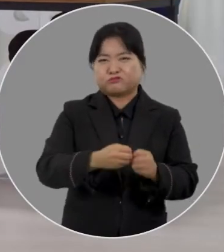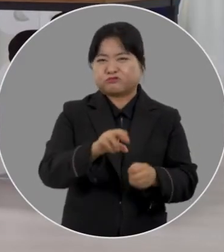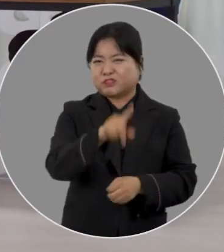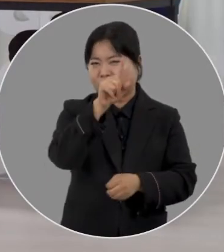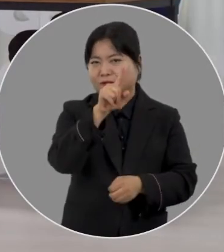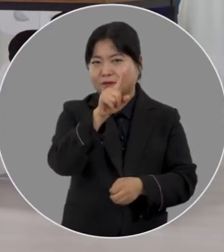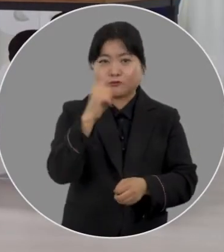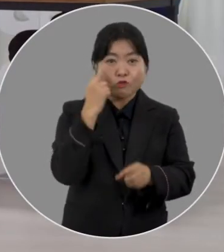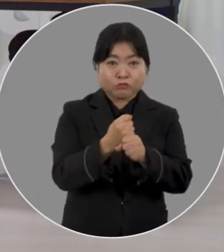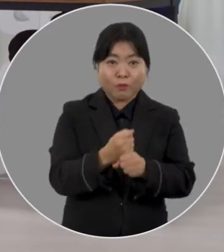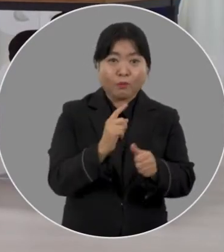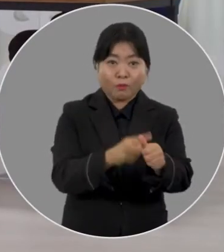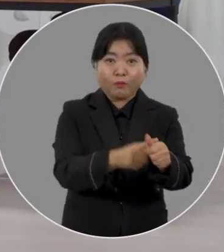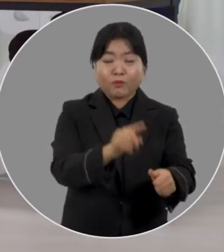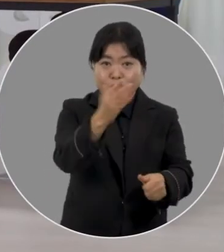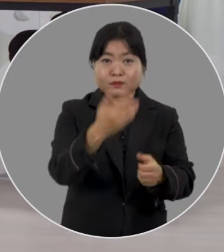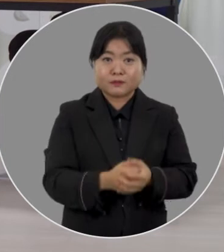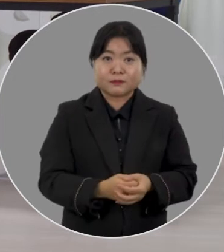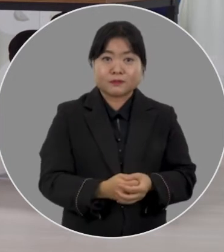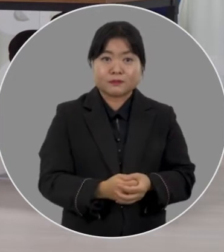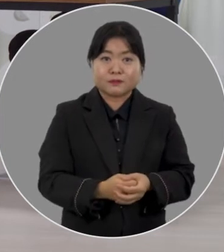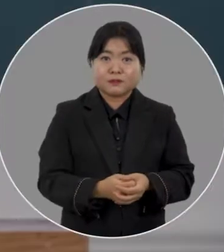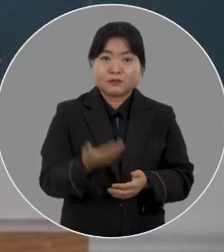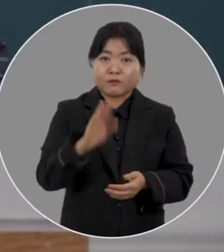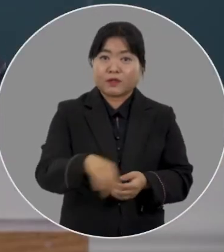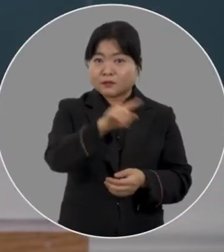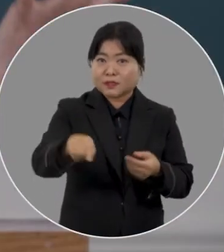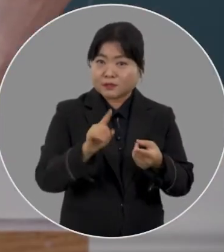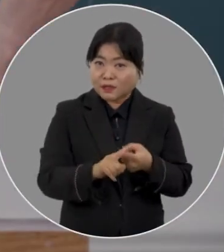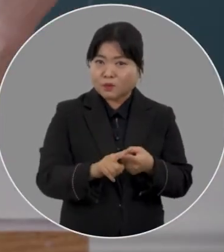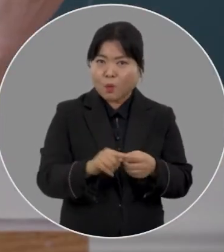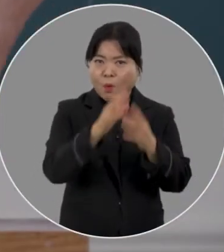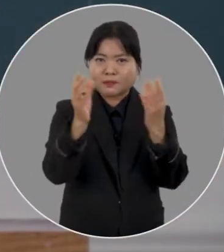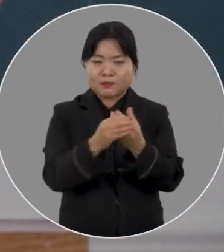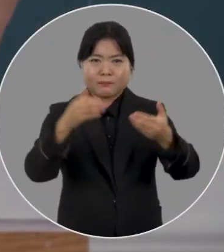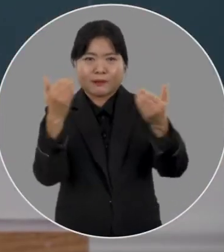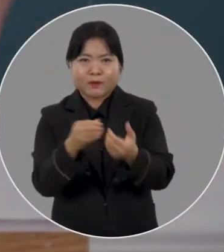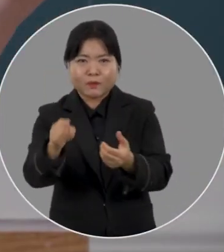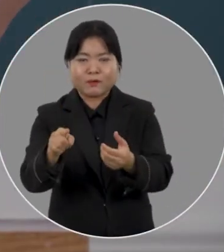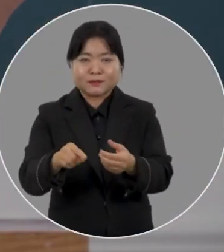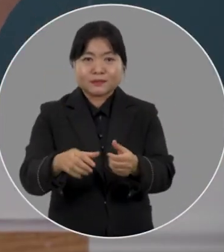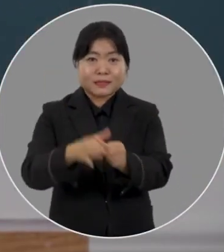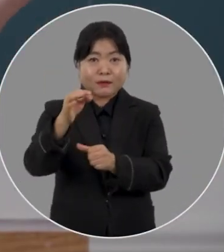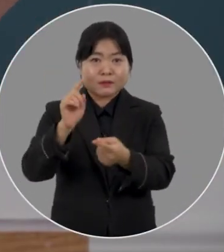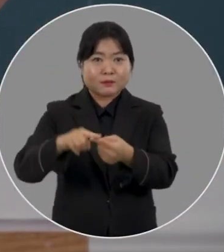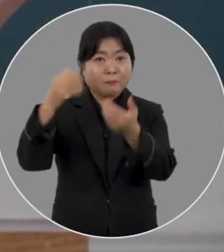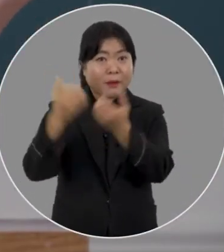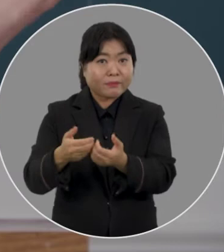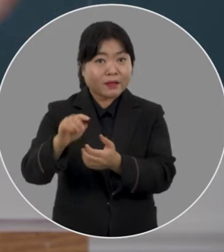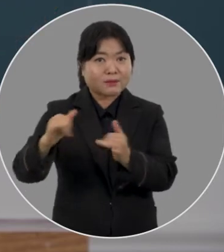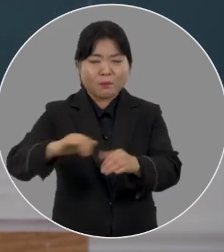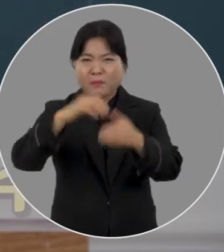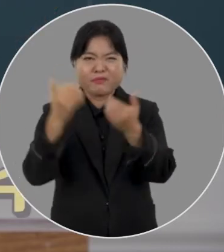잘못된 연구이다라고 평가절하를 했는데 그 경향이 완전히 반대로 이제 사형제도에 반대하는 학생들한테 나타난